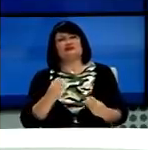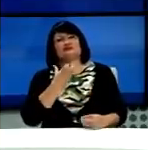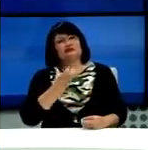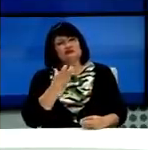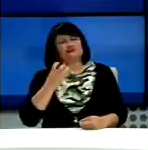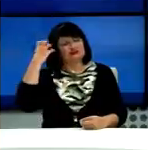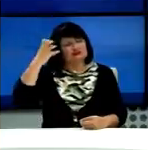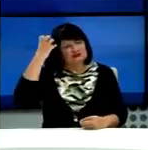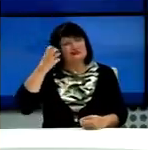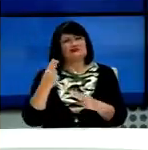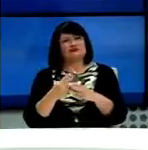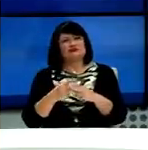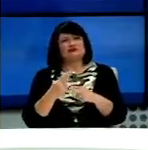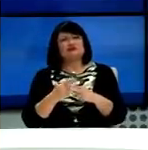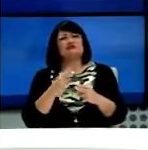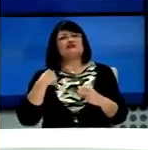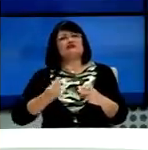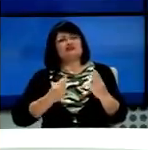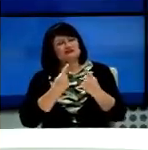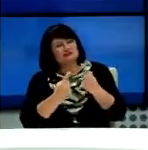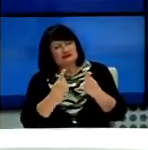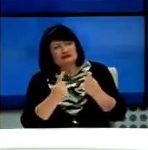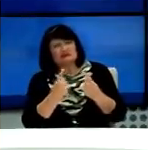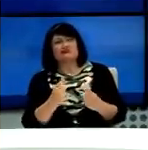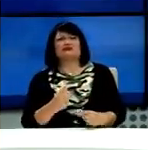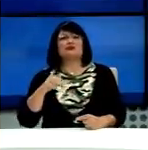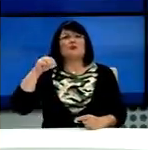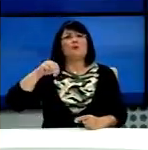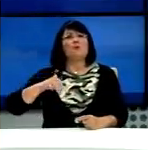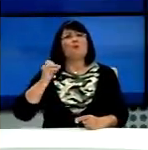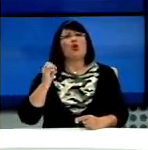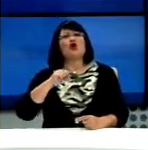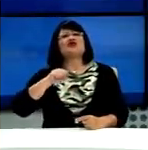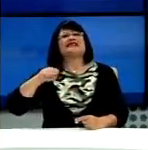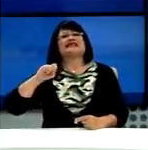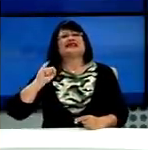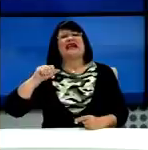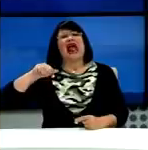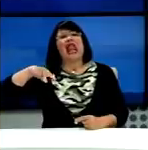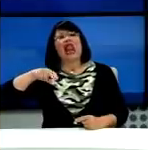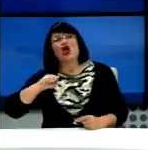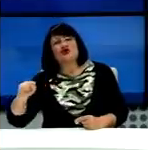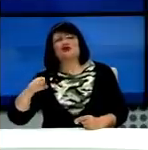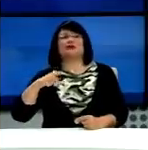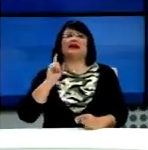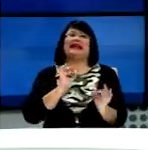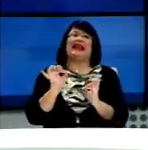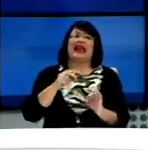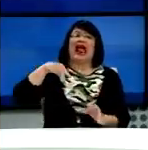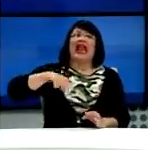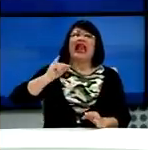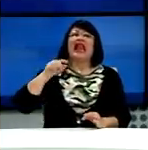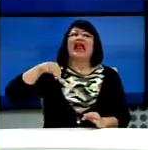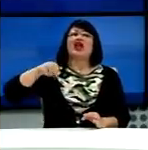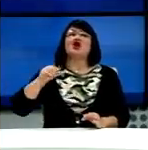ακούω στο δημόσιο διάλογο και τις παρεμβάσεις του κ. Μόσχελου και της κ. Λινού και άλλους επιστήμονες, στις οδηγίες